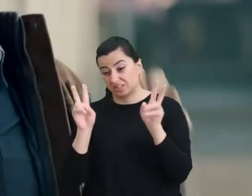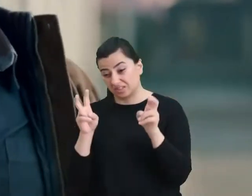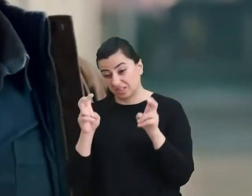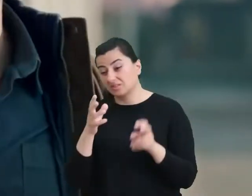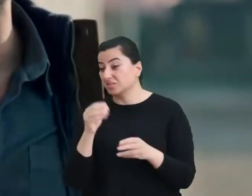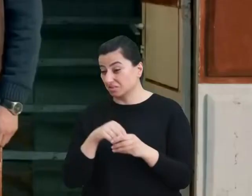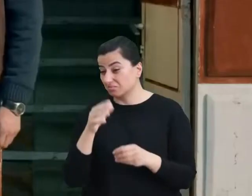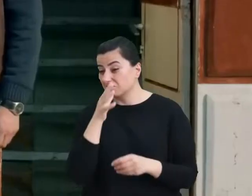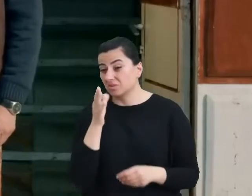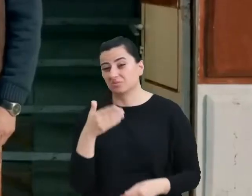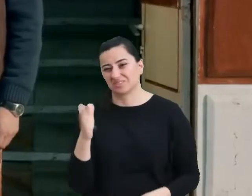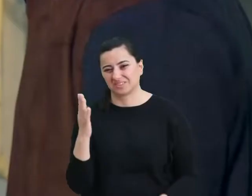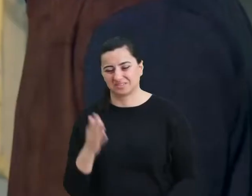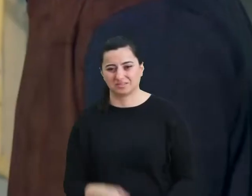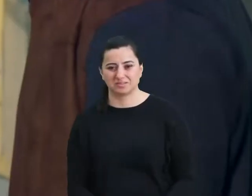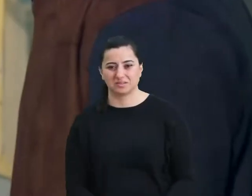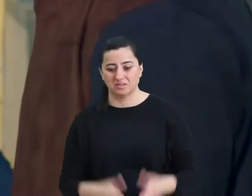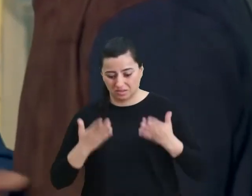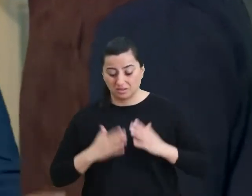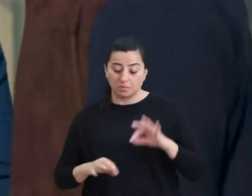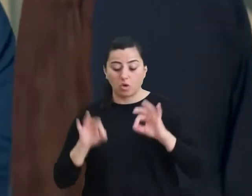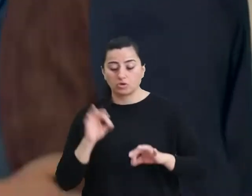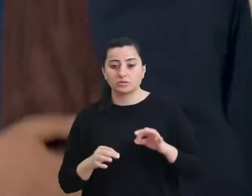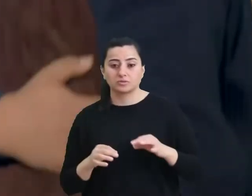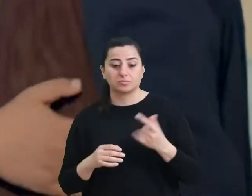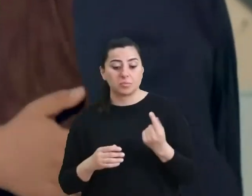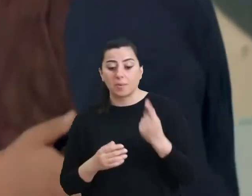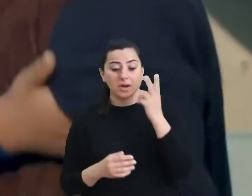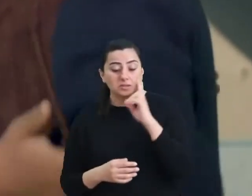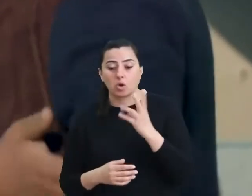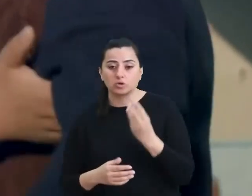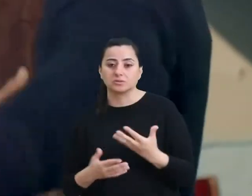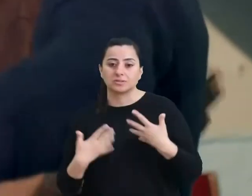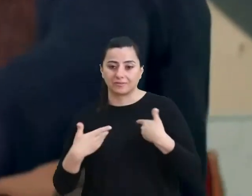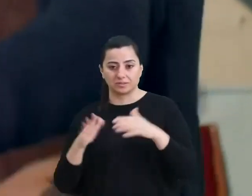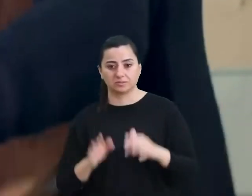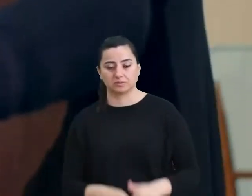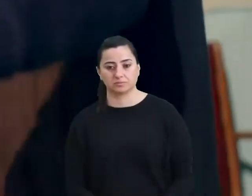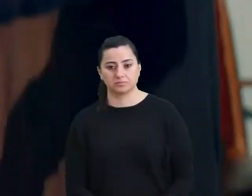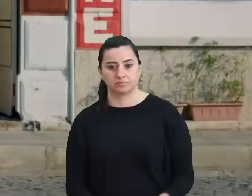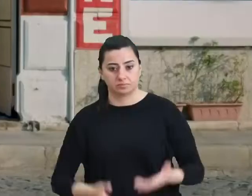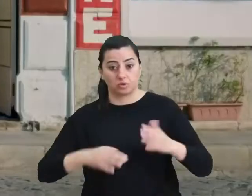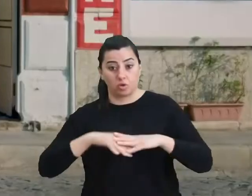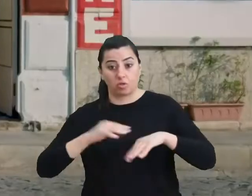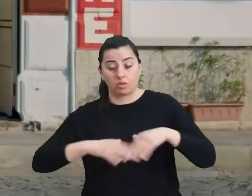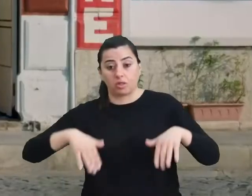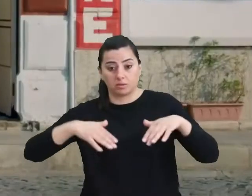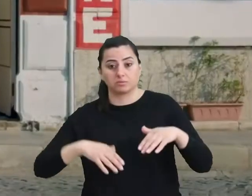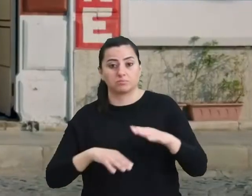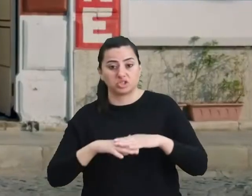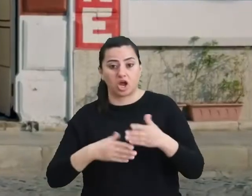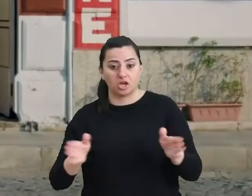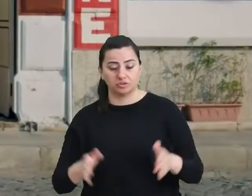içinde demesini de bilirmiş. Ara lan hadi. Hazine mazine çıkar da sevinirsin. Kaldır kolları, kaldır. Aç